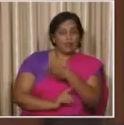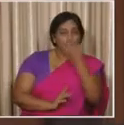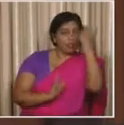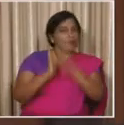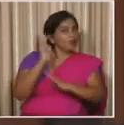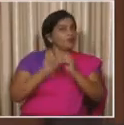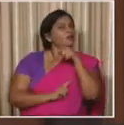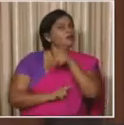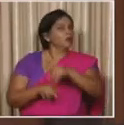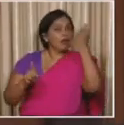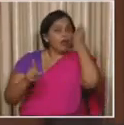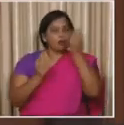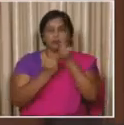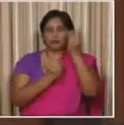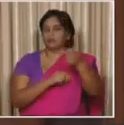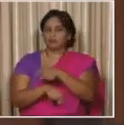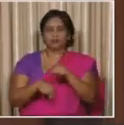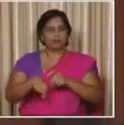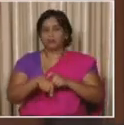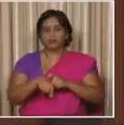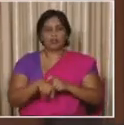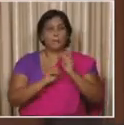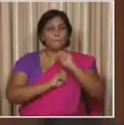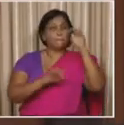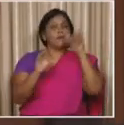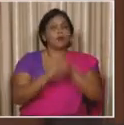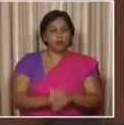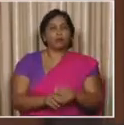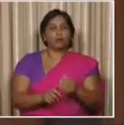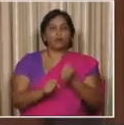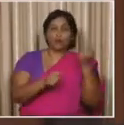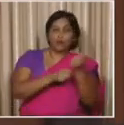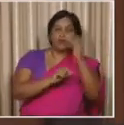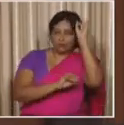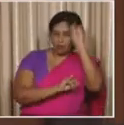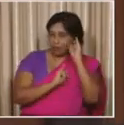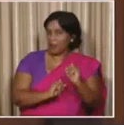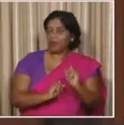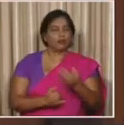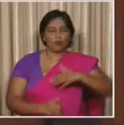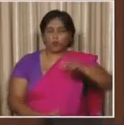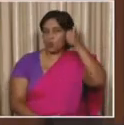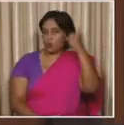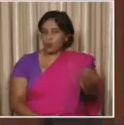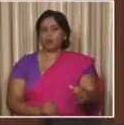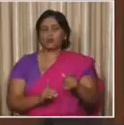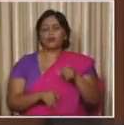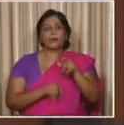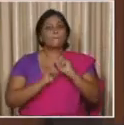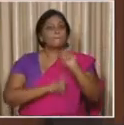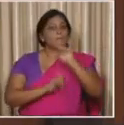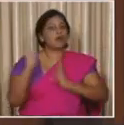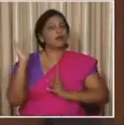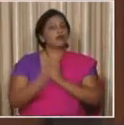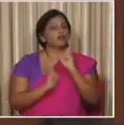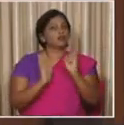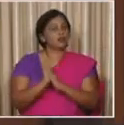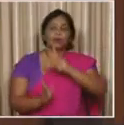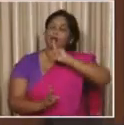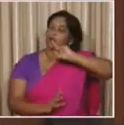මන්ත්‍රීවරයෙක්ට අදහස් ප්‍රකාශ කිරීම නිසා පාර්ලිමේන්තුවේ ප්‍රහාර කිරීම වලින් ඉල්ලගිරීම තරේලා දකින්න මේ පාර්ලිමේන්තුවේ වරප්‍රසාද